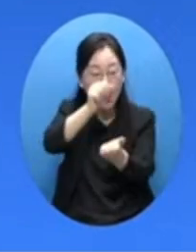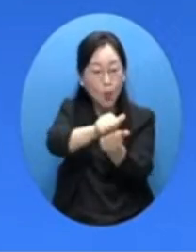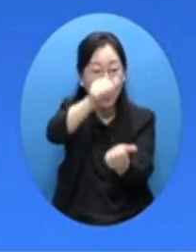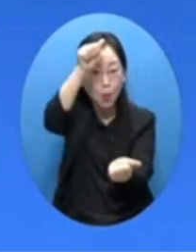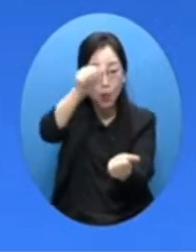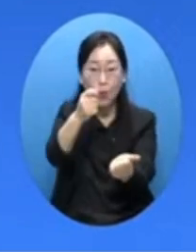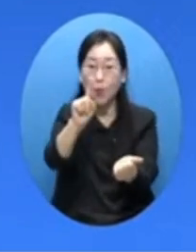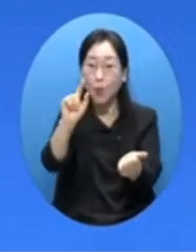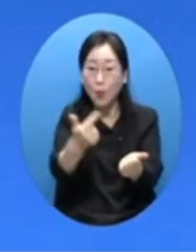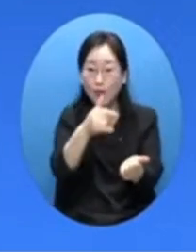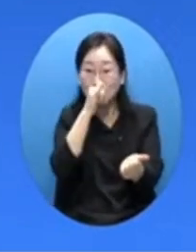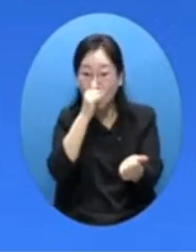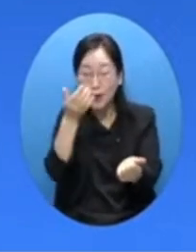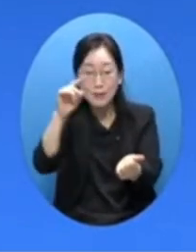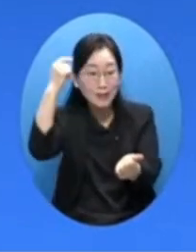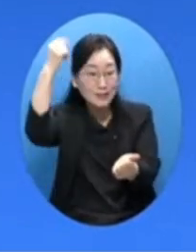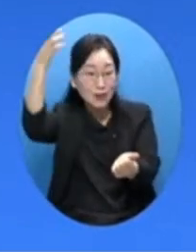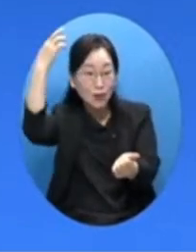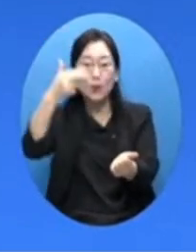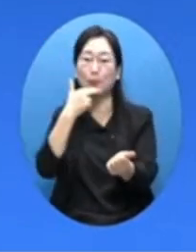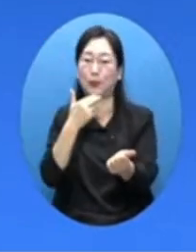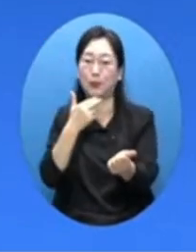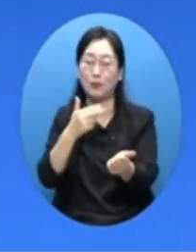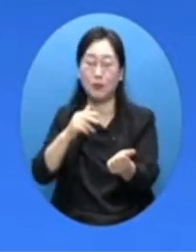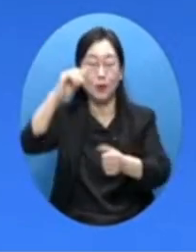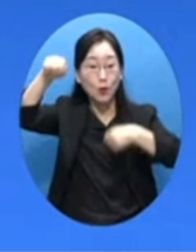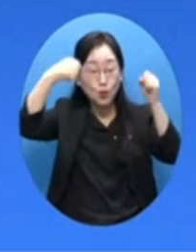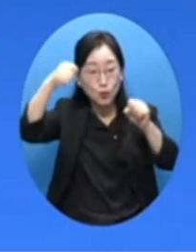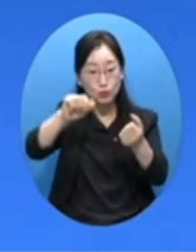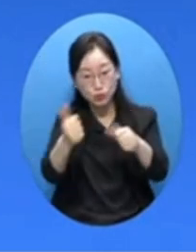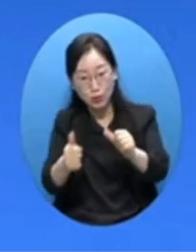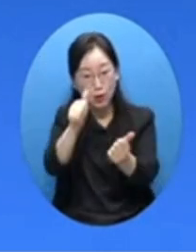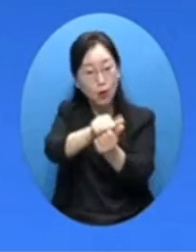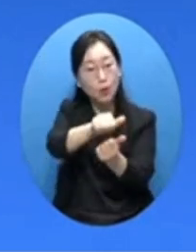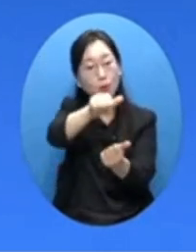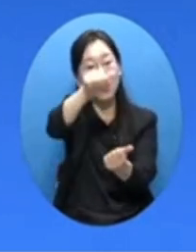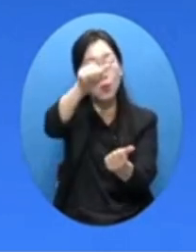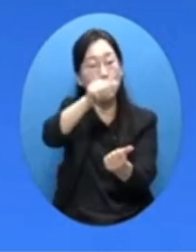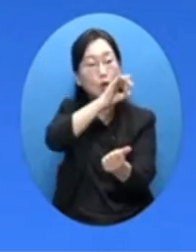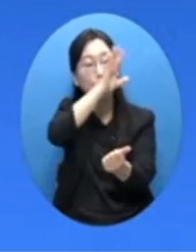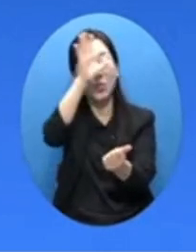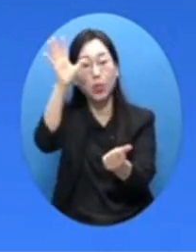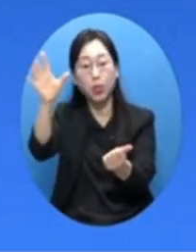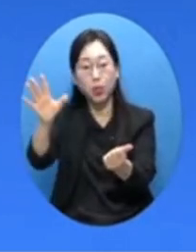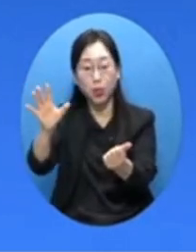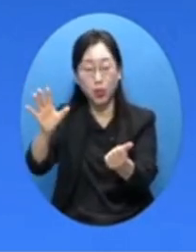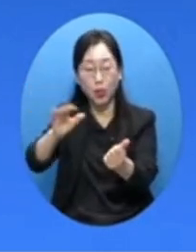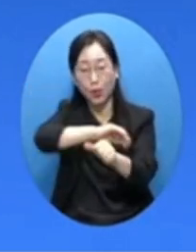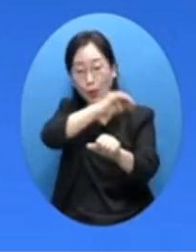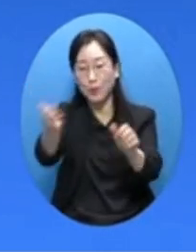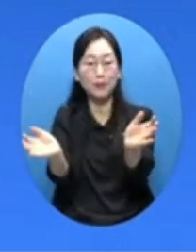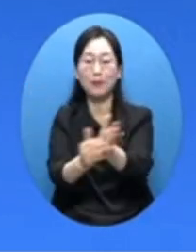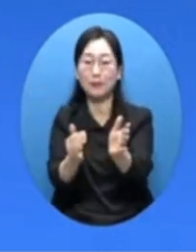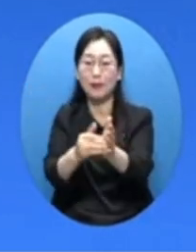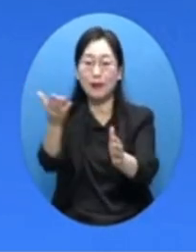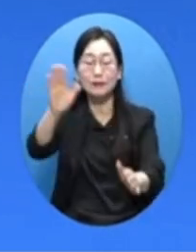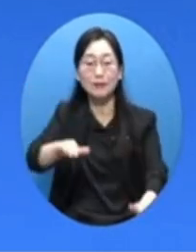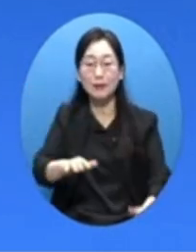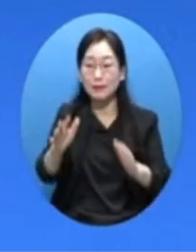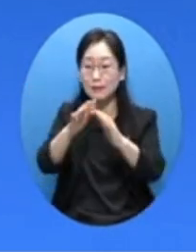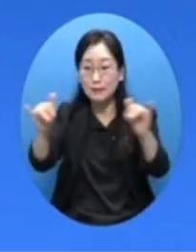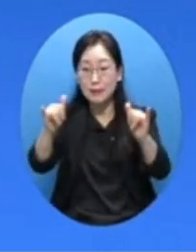없습니다. 그래서 동물은 죽으면 혼은 떠나가고 그 몸은 땅에 묻히고 끝나는 것입니다. 그러나 우리